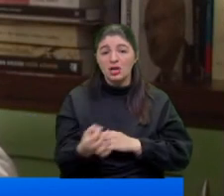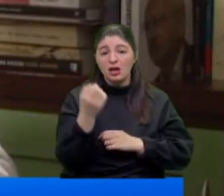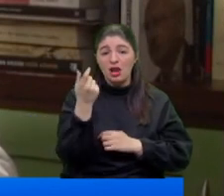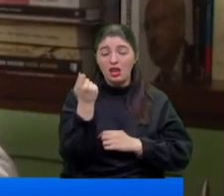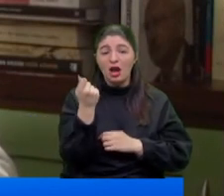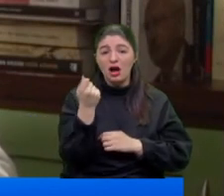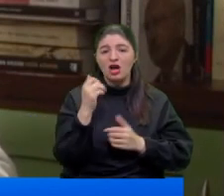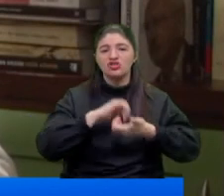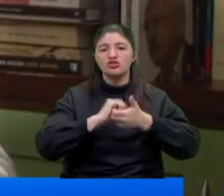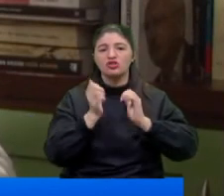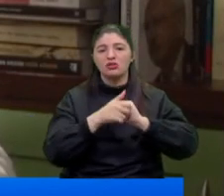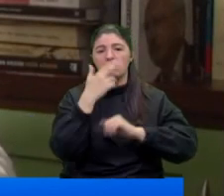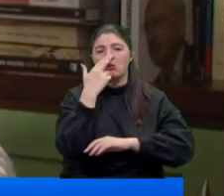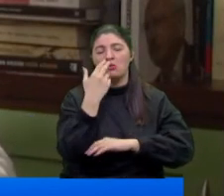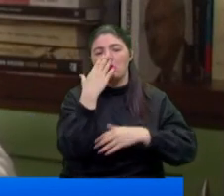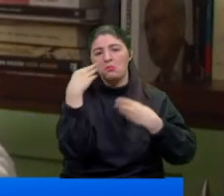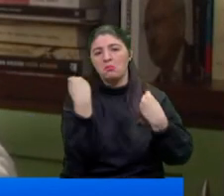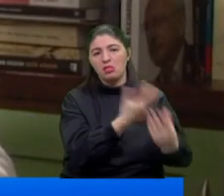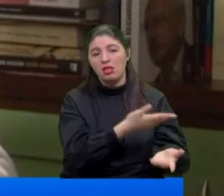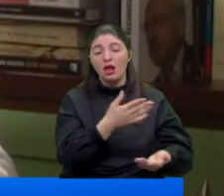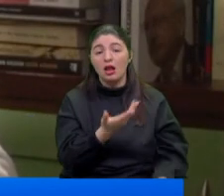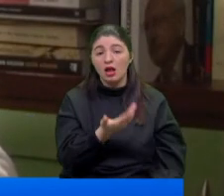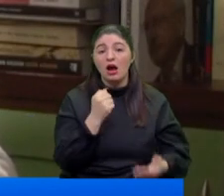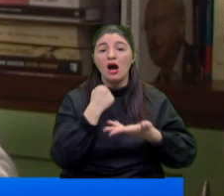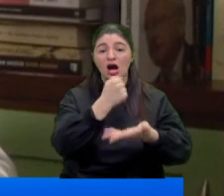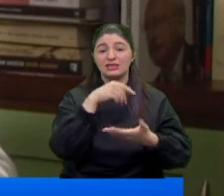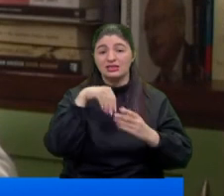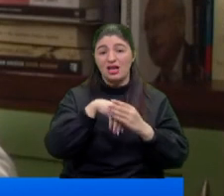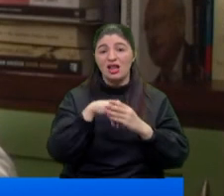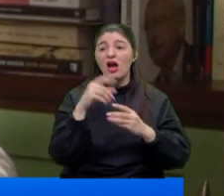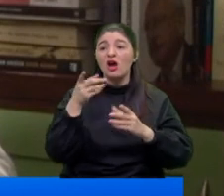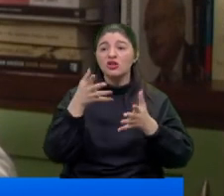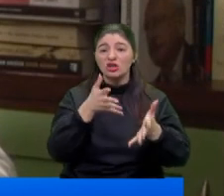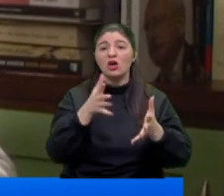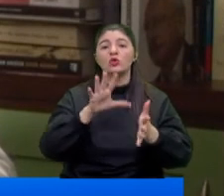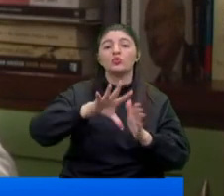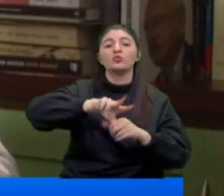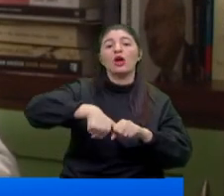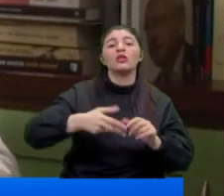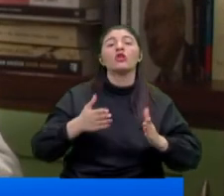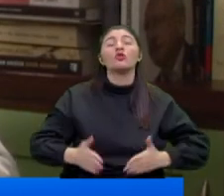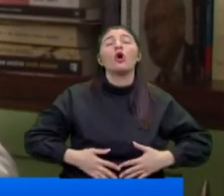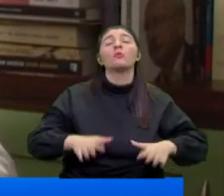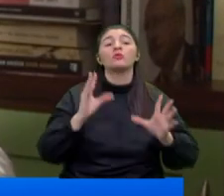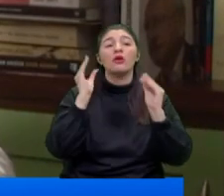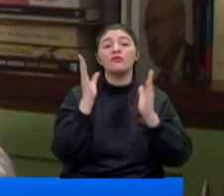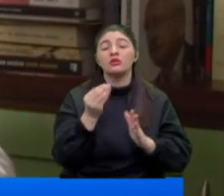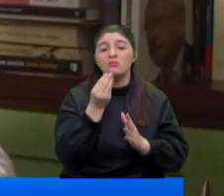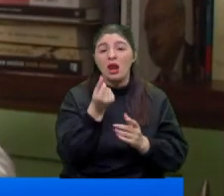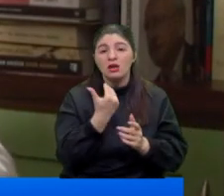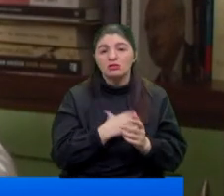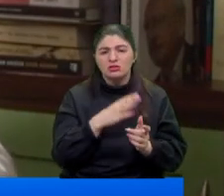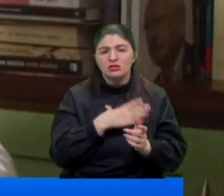milyar lira çeteye peşkeş çekiliyor hazine'nin kasasını soyanlar doymamış Bir daha da çok para